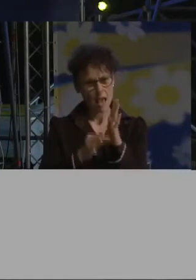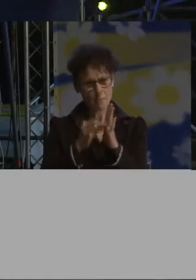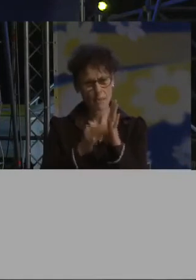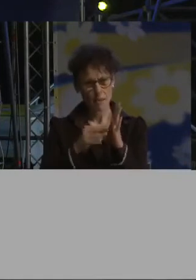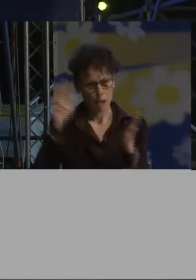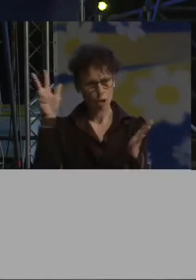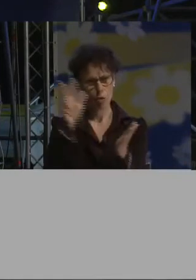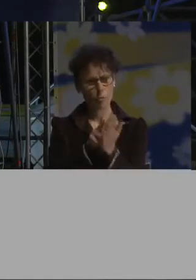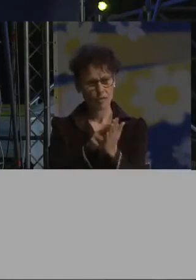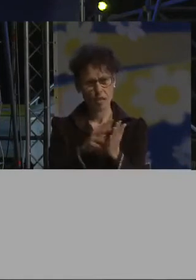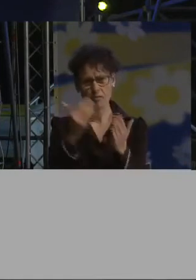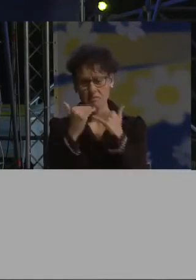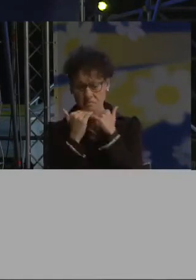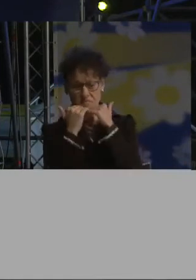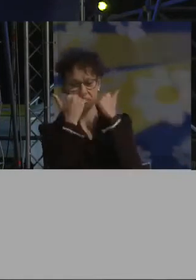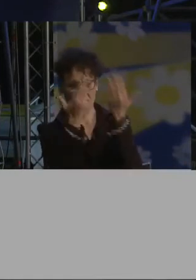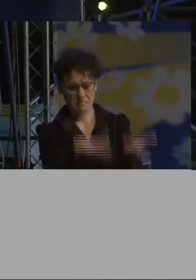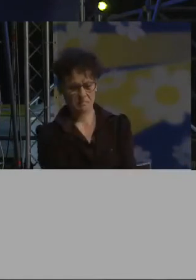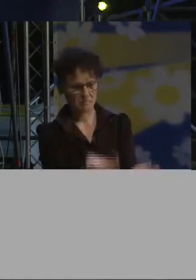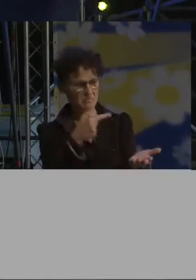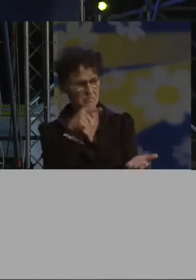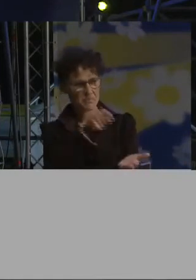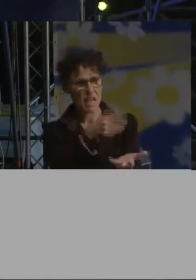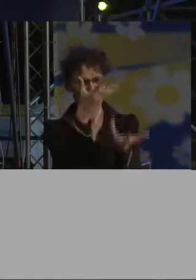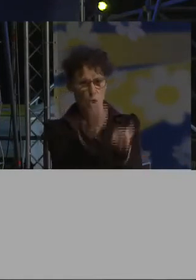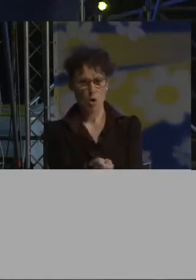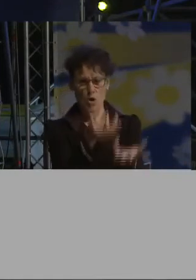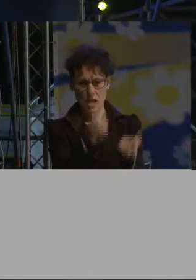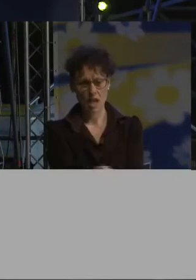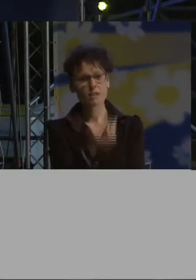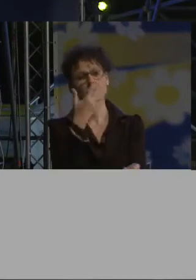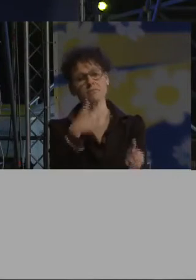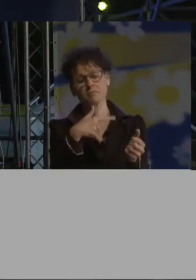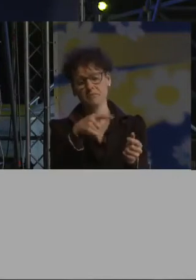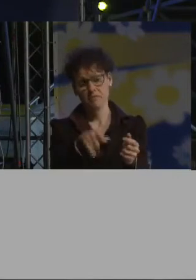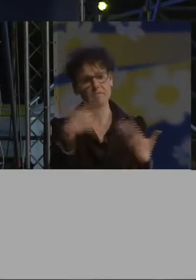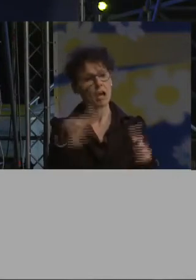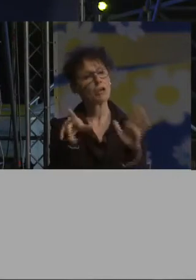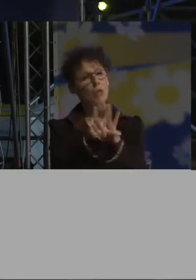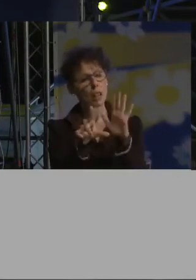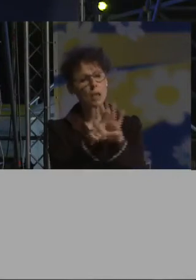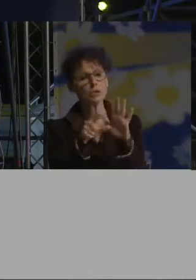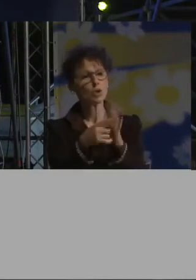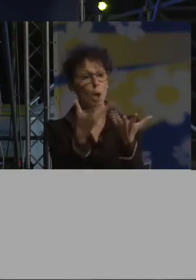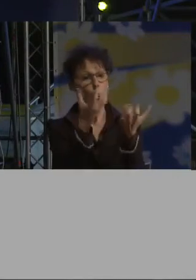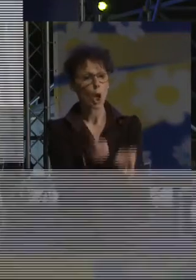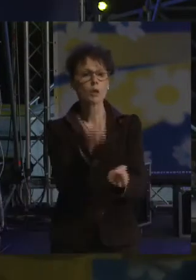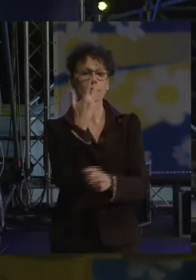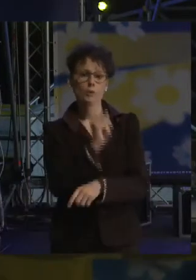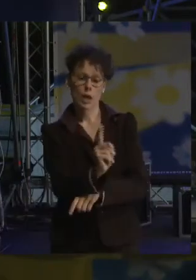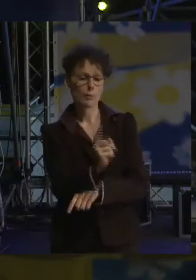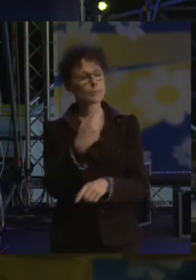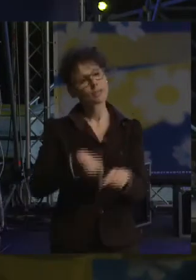fregavano se ne fregavano altamente di renderlo applicabile avevano fatto una legge ma non la volevano attuare perché era bella